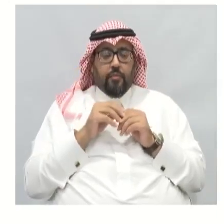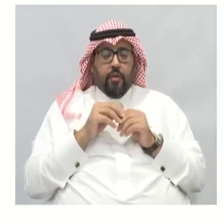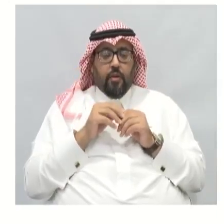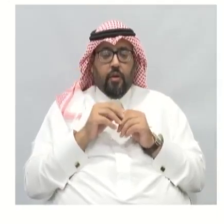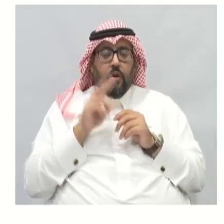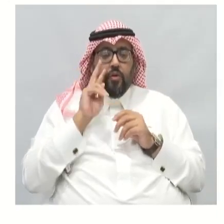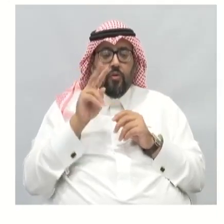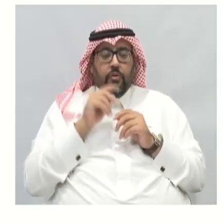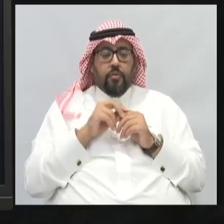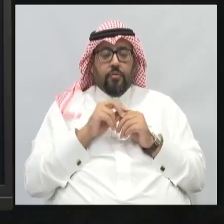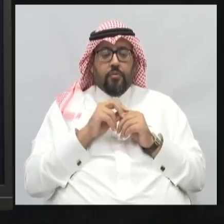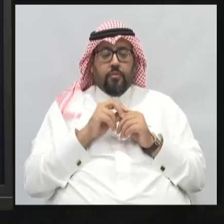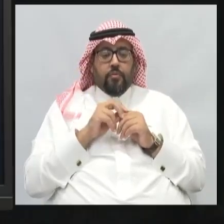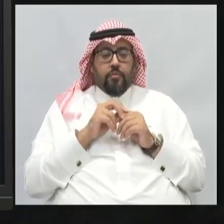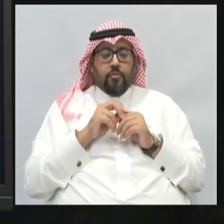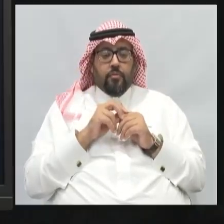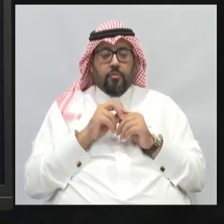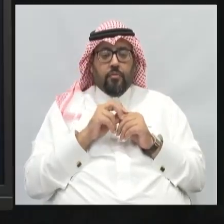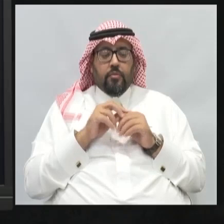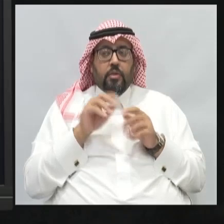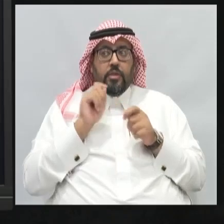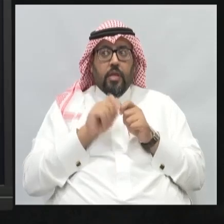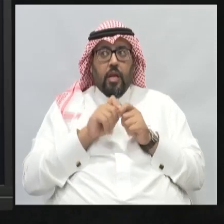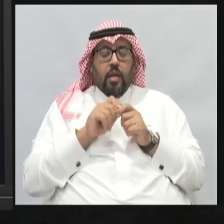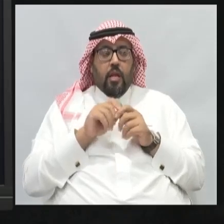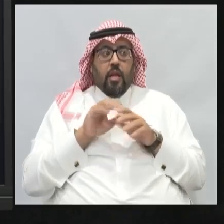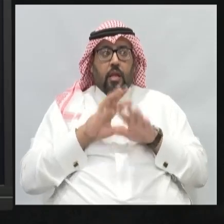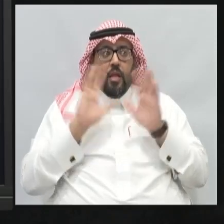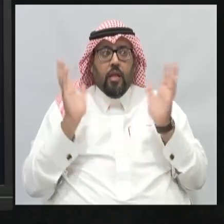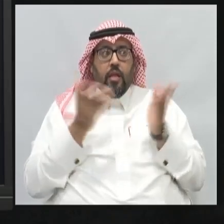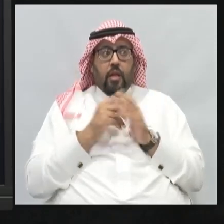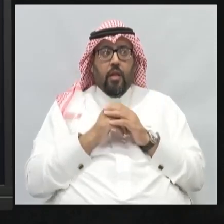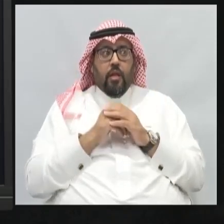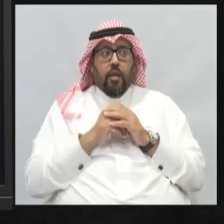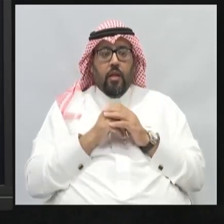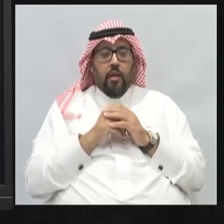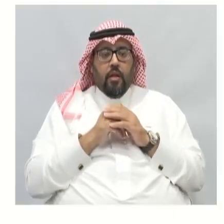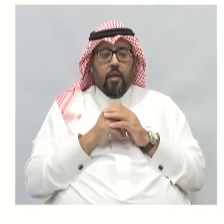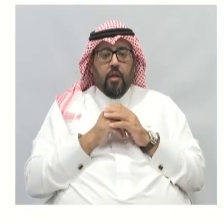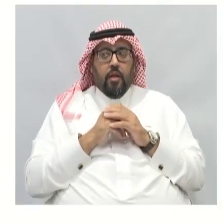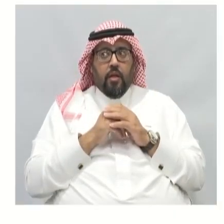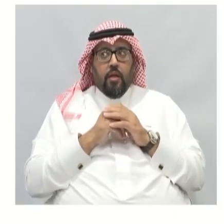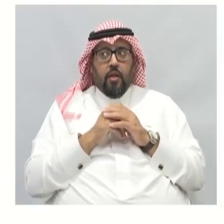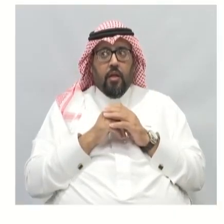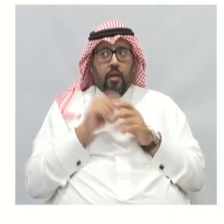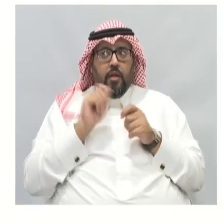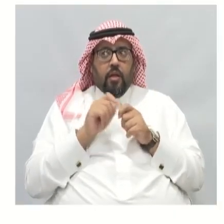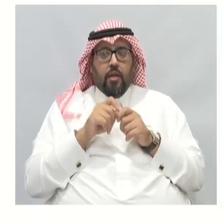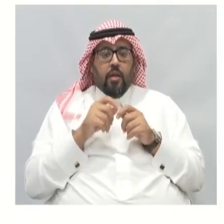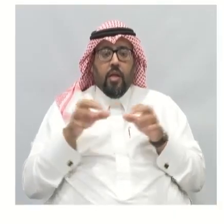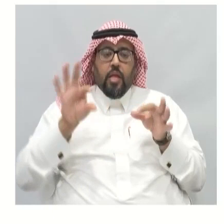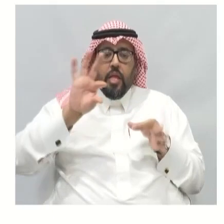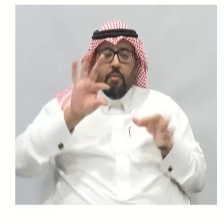وسنشاهد الان هنا صناعه الولايات المتحده هي منتجه او مصنعه للمنتجات